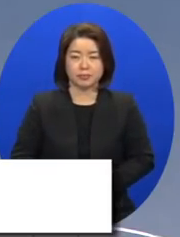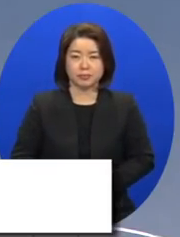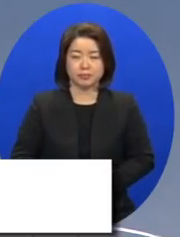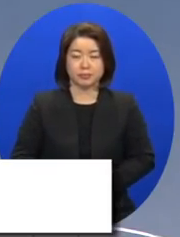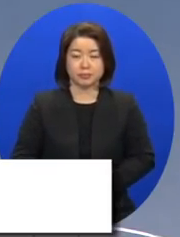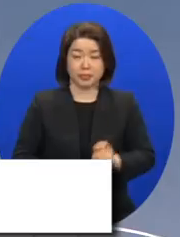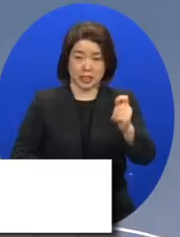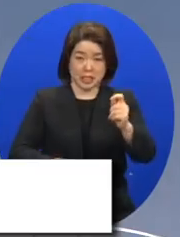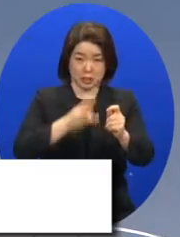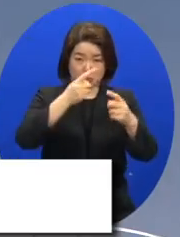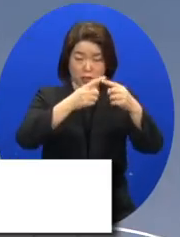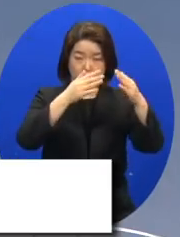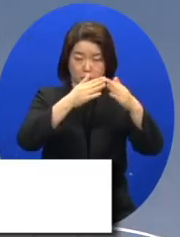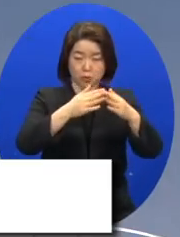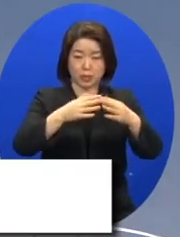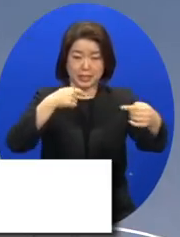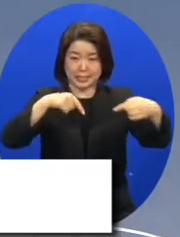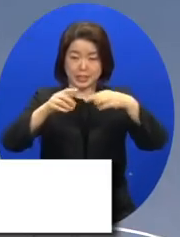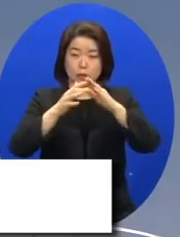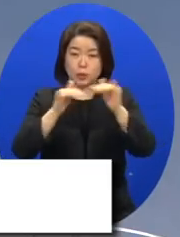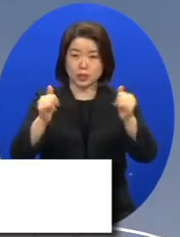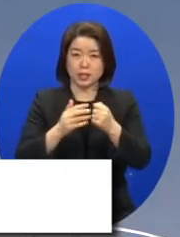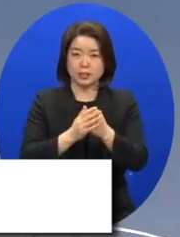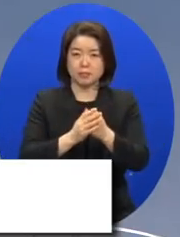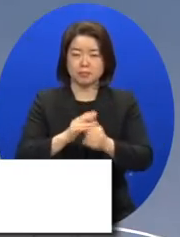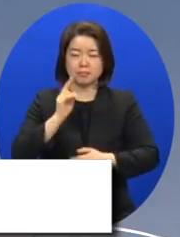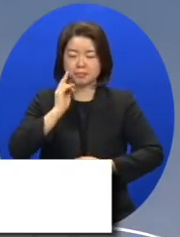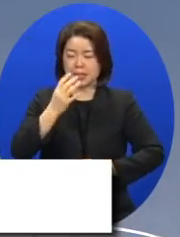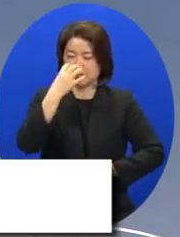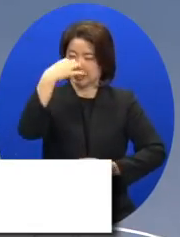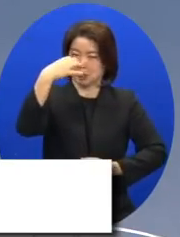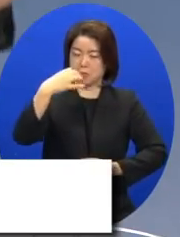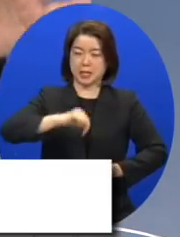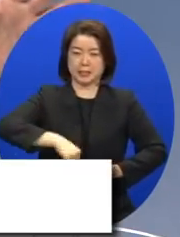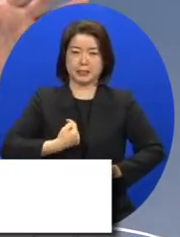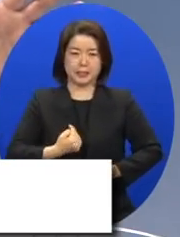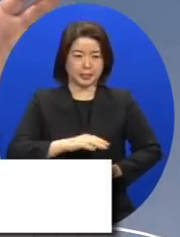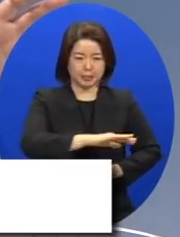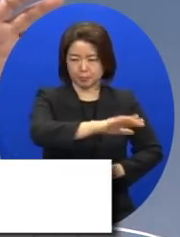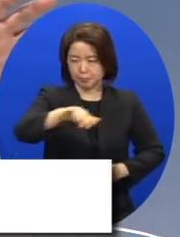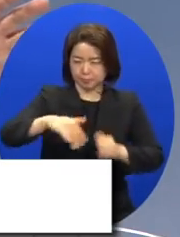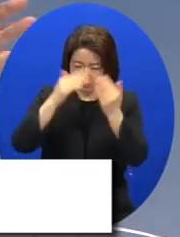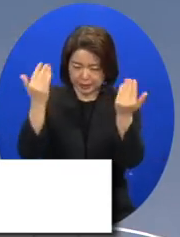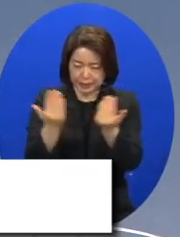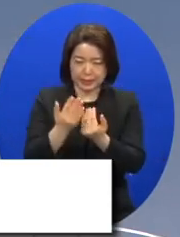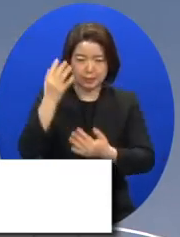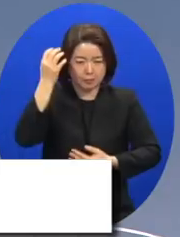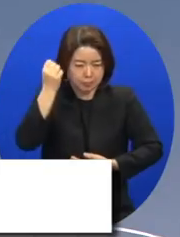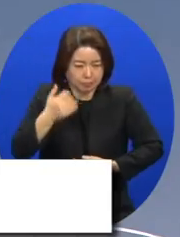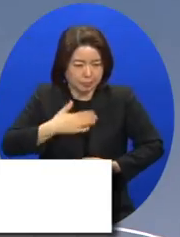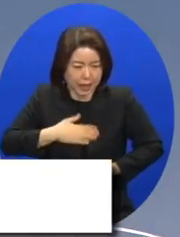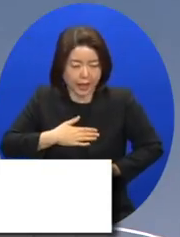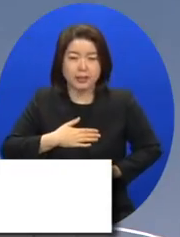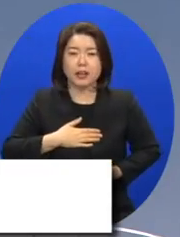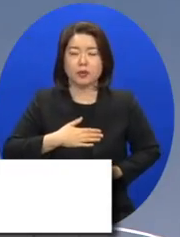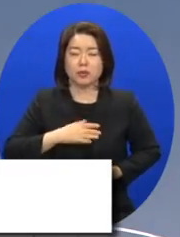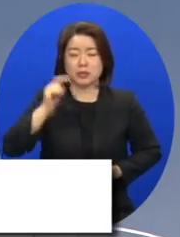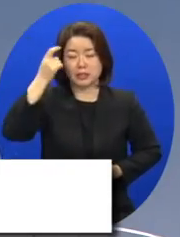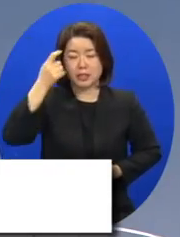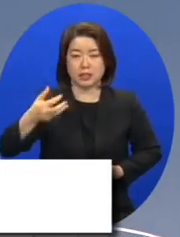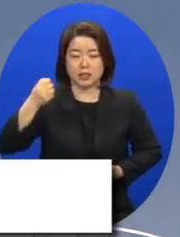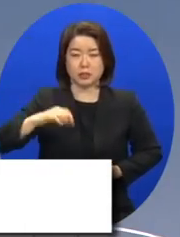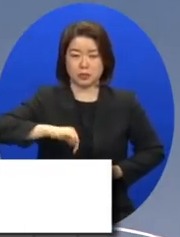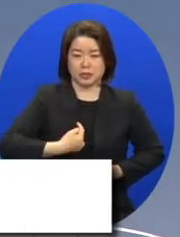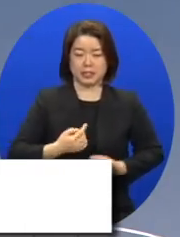고린도 교회의 지도자들은 아주 교 말하고 스스로 자기가 모든걸 다 안다고 생각하고 자기를 자랑했습니다